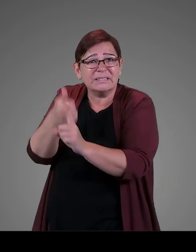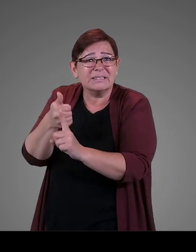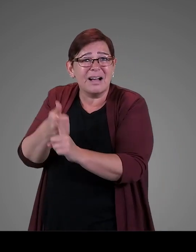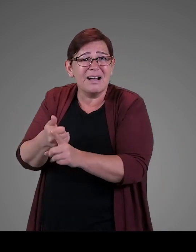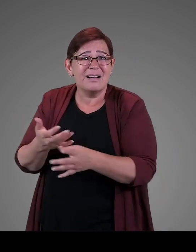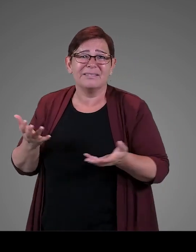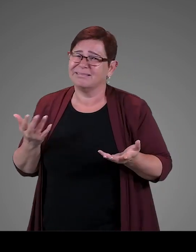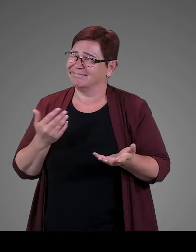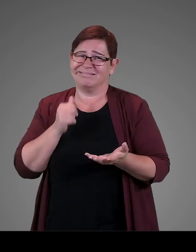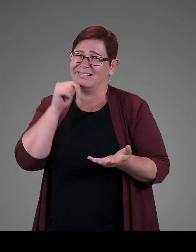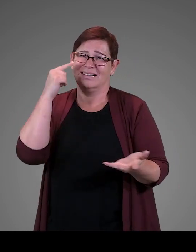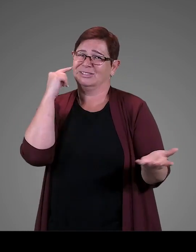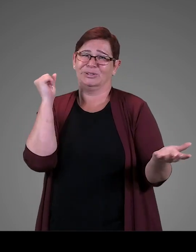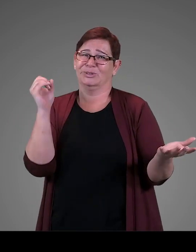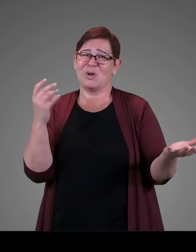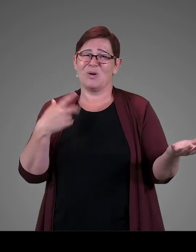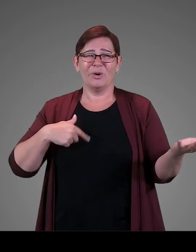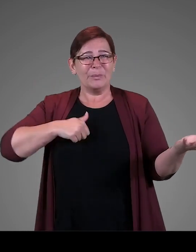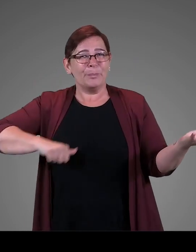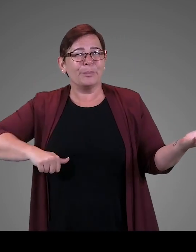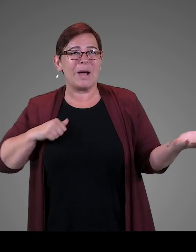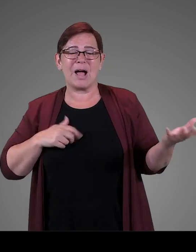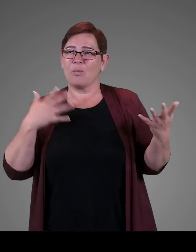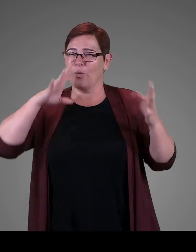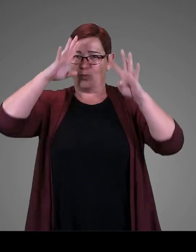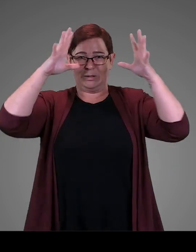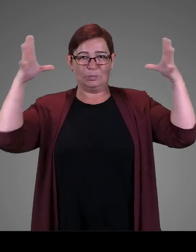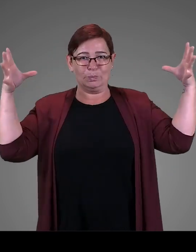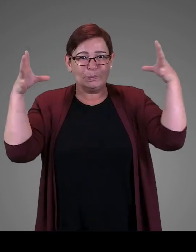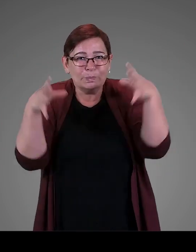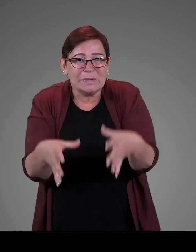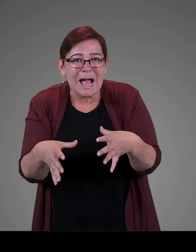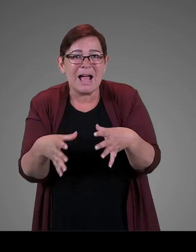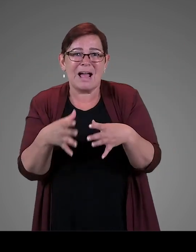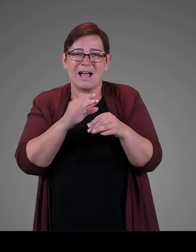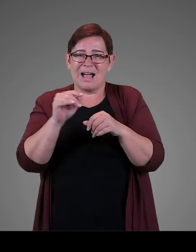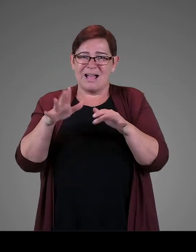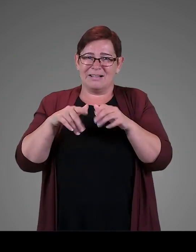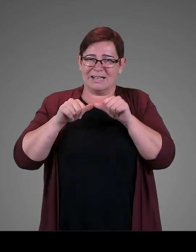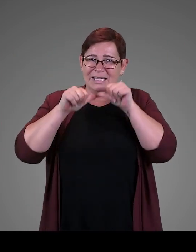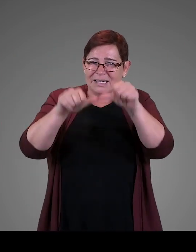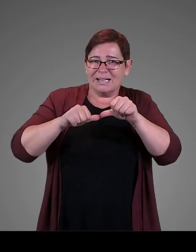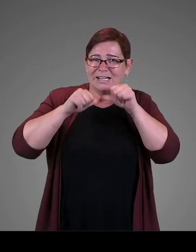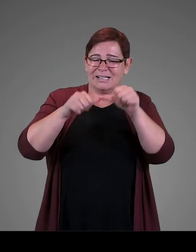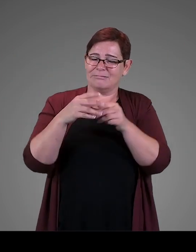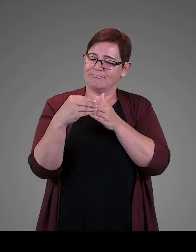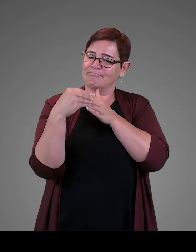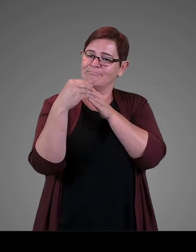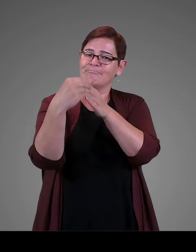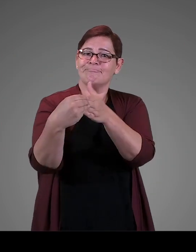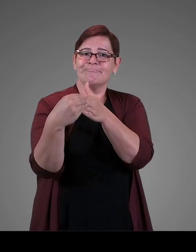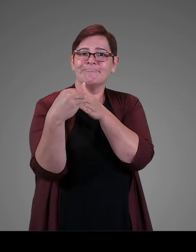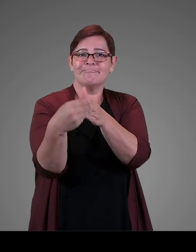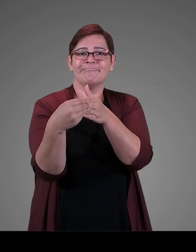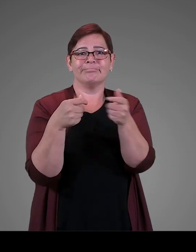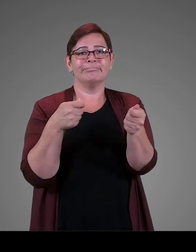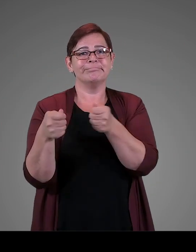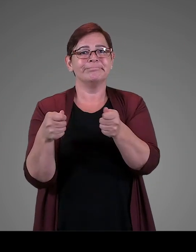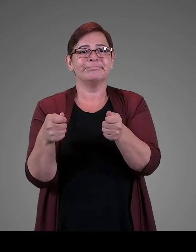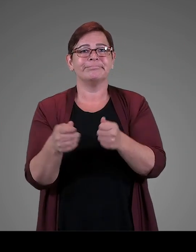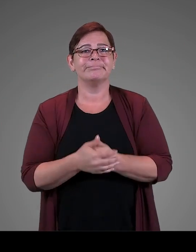pense qu'on est tous quand même très fiers de ce qu'on a créé ensemble et qu'on continue à gérer puis à